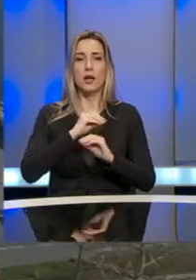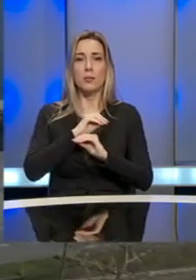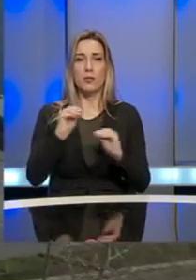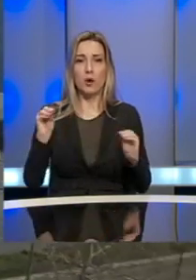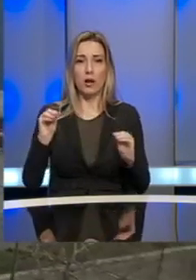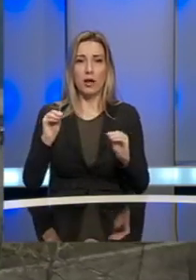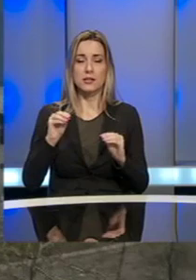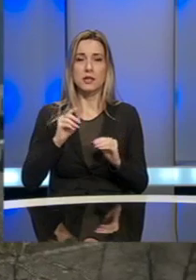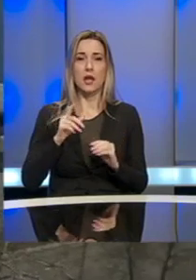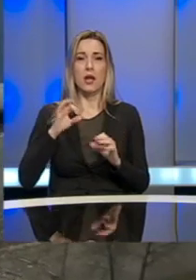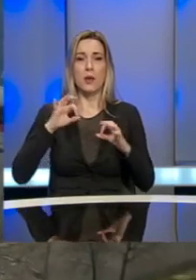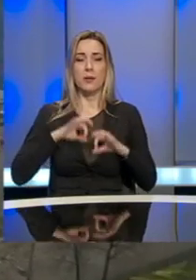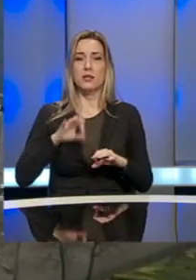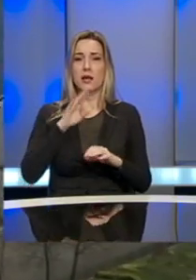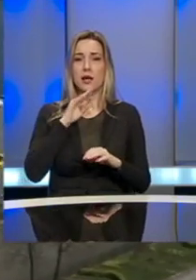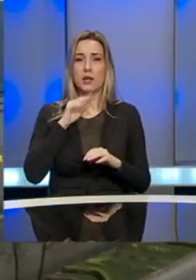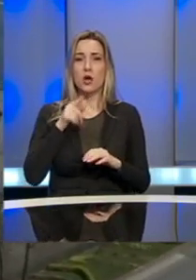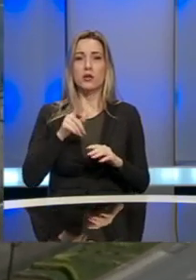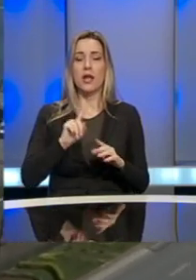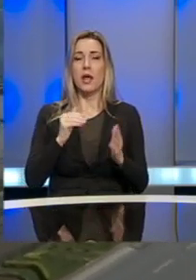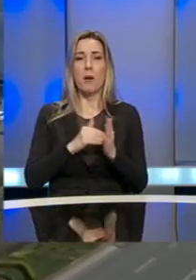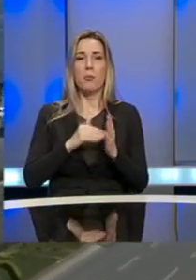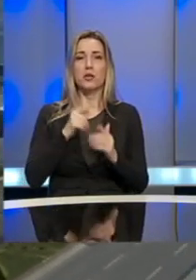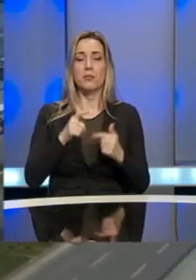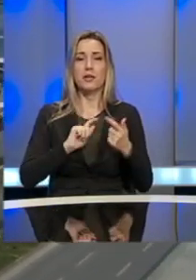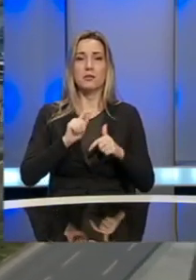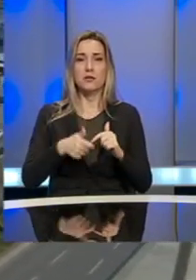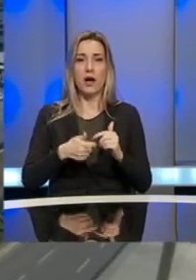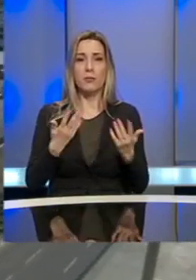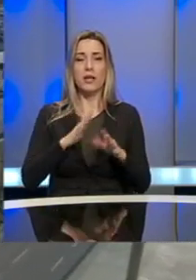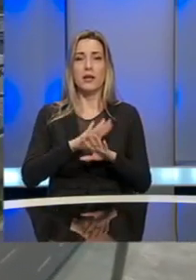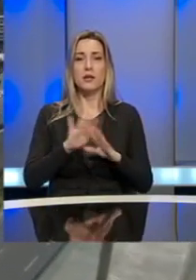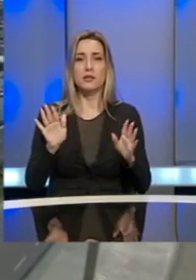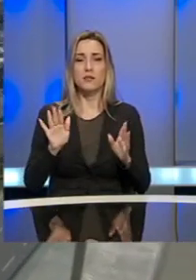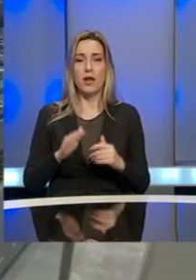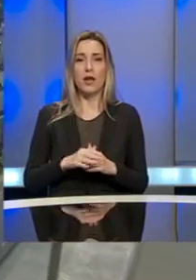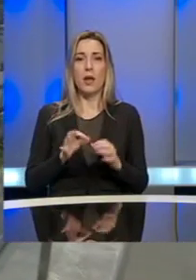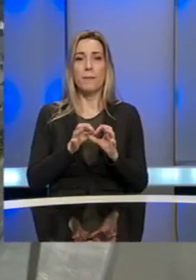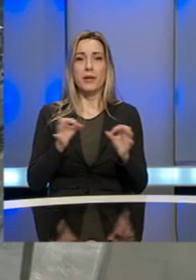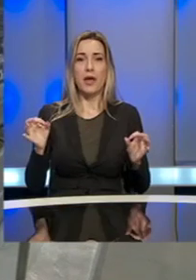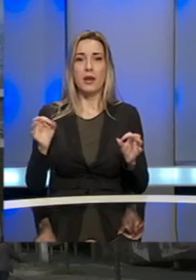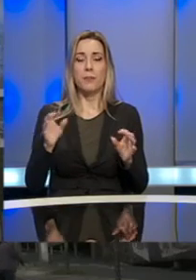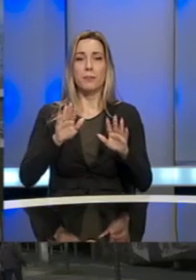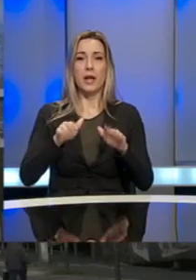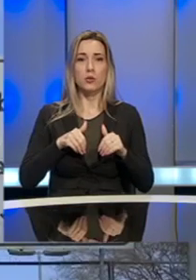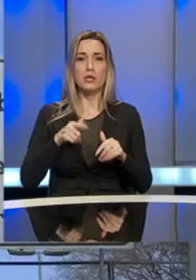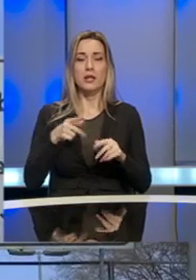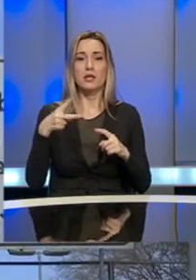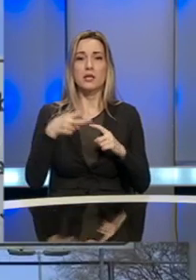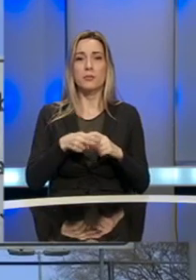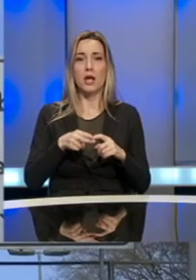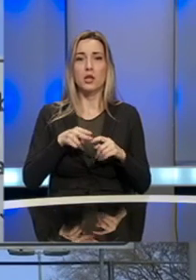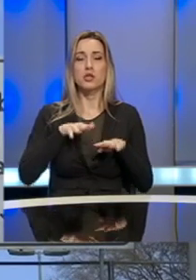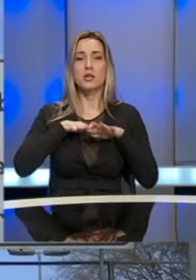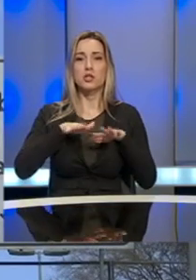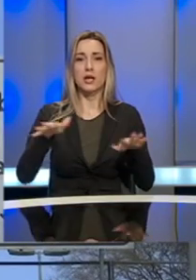predsjednik Republike Recep Tayyip Erdogan rekao je da još uvijek nema potrebe za tim stvarima, jer su sve mjere preduzete da se spriječi